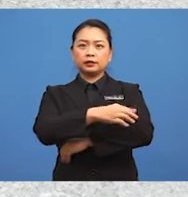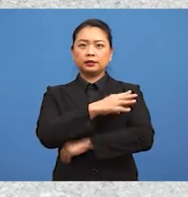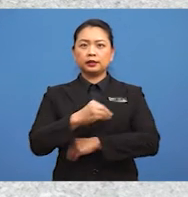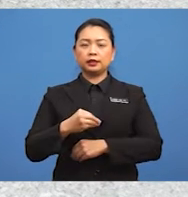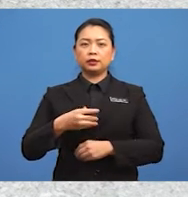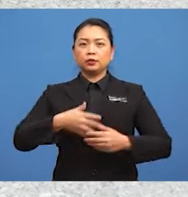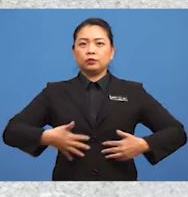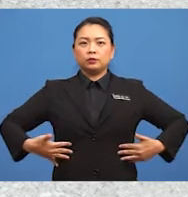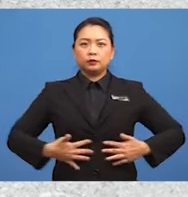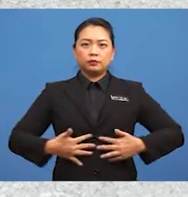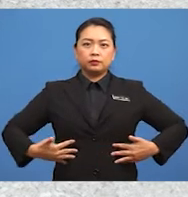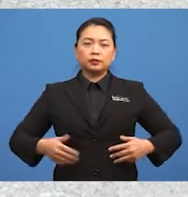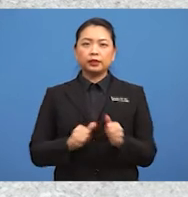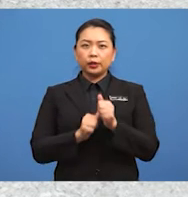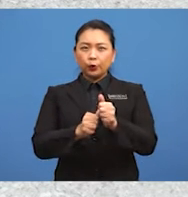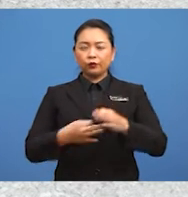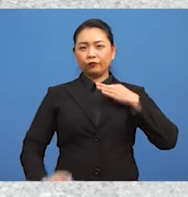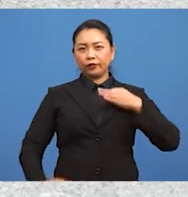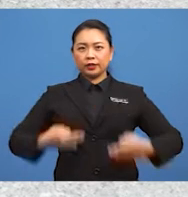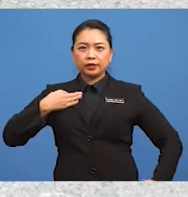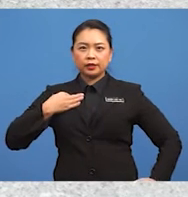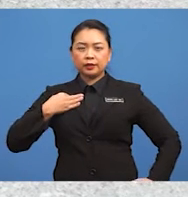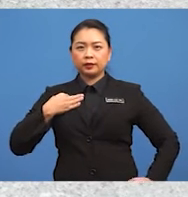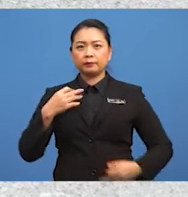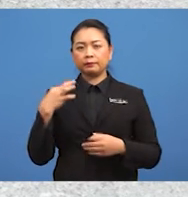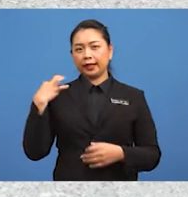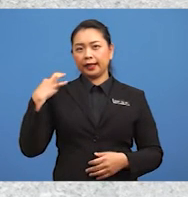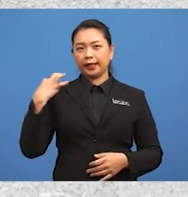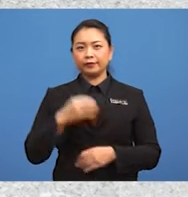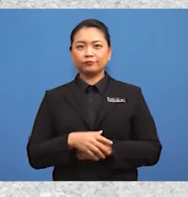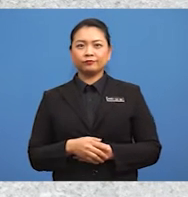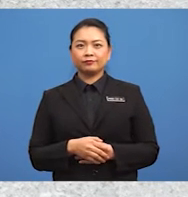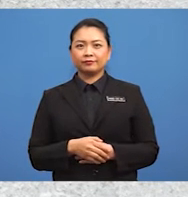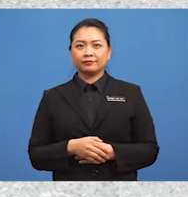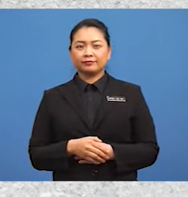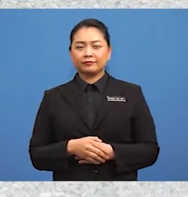dirusuk dengan mengikut fesyen pakaian.